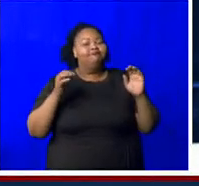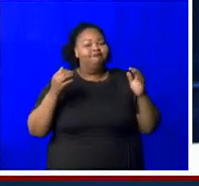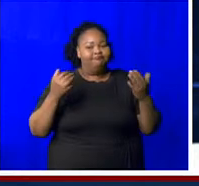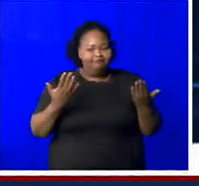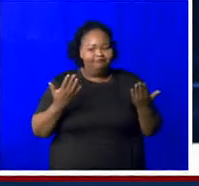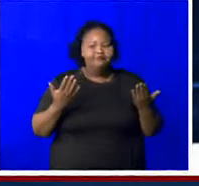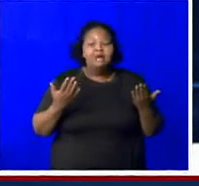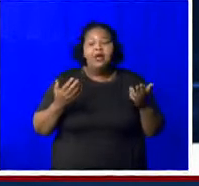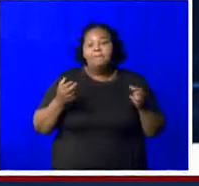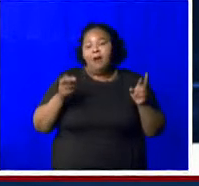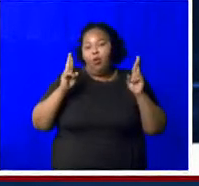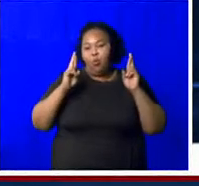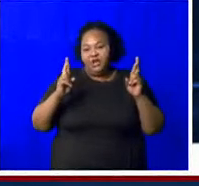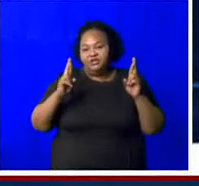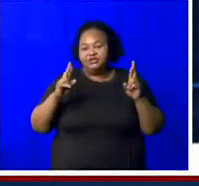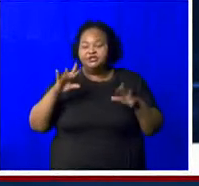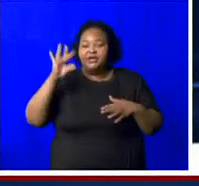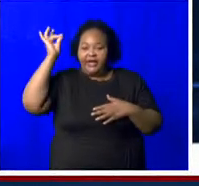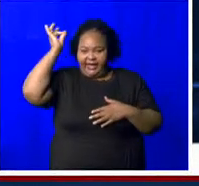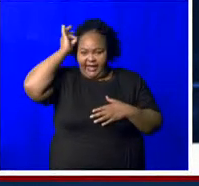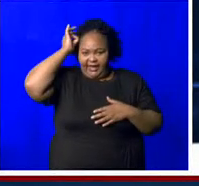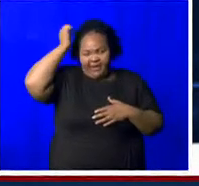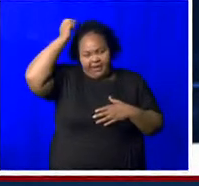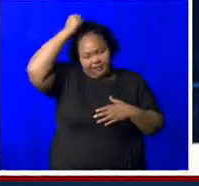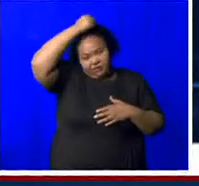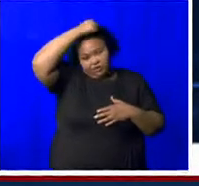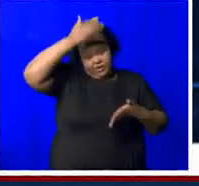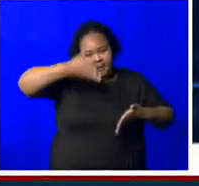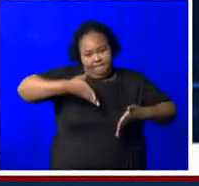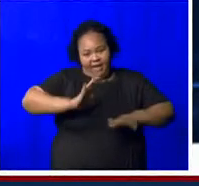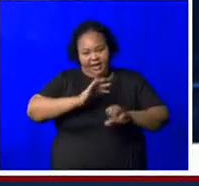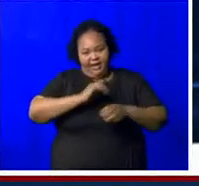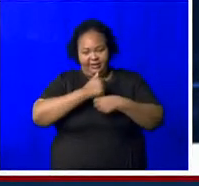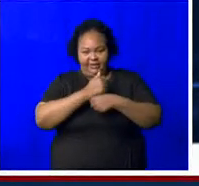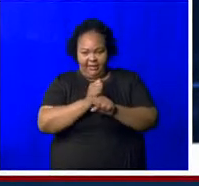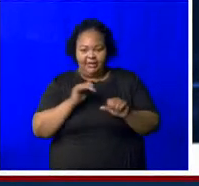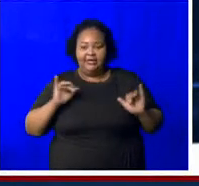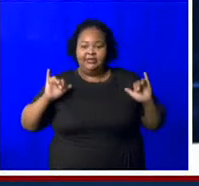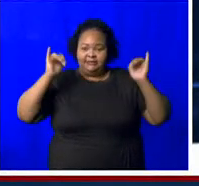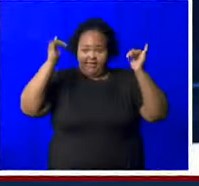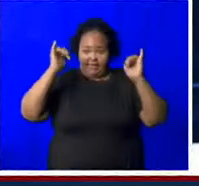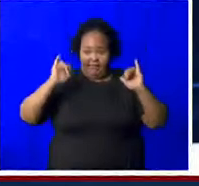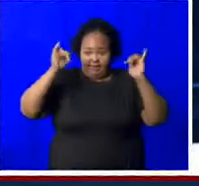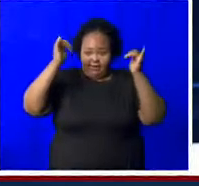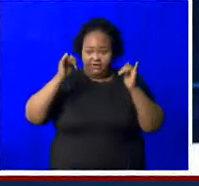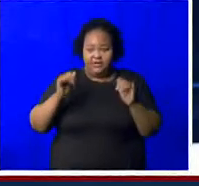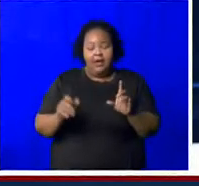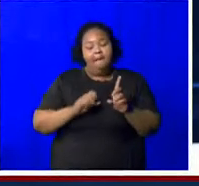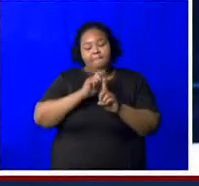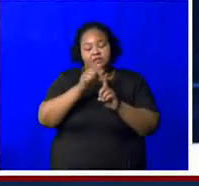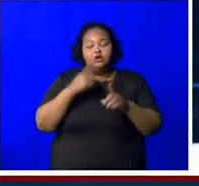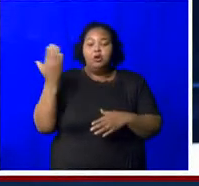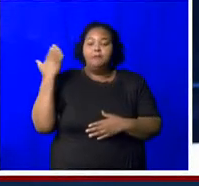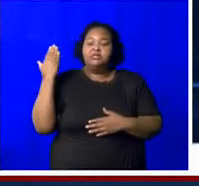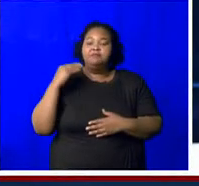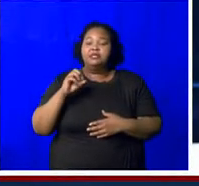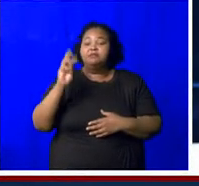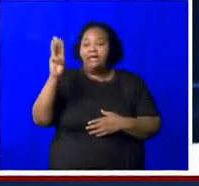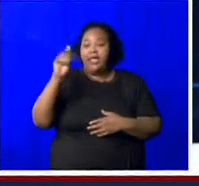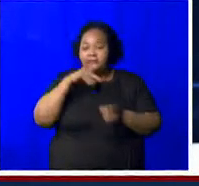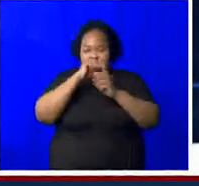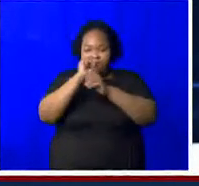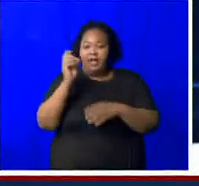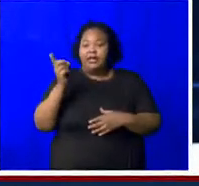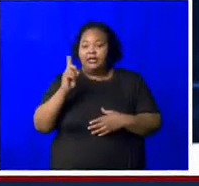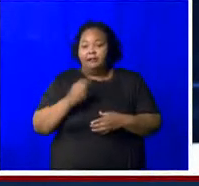lobeka ngivunankulu lophinze yabe ngumphansi wetibiyo takangwane Dr. Themba Dlamini sewuhalalisele silo ukuthi umdali